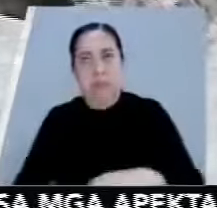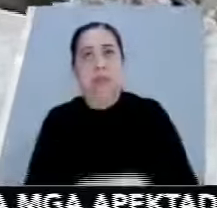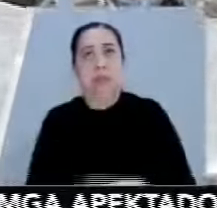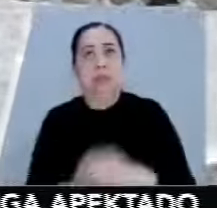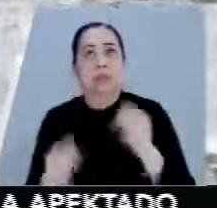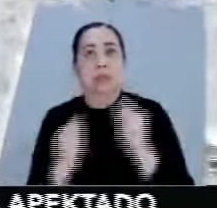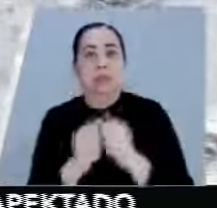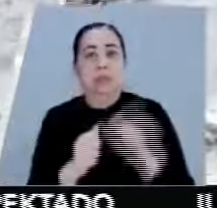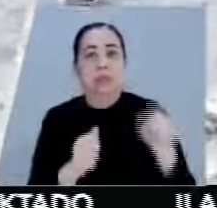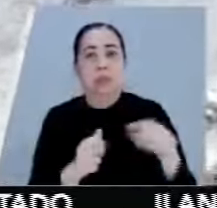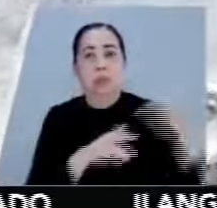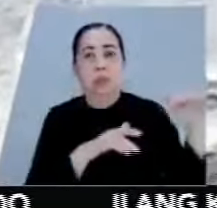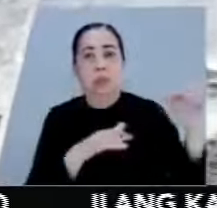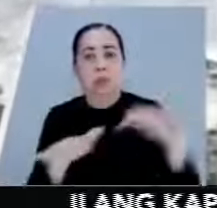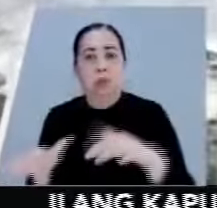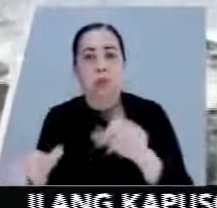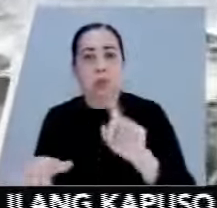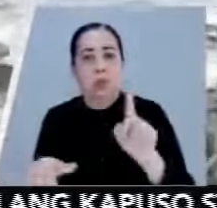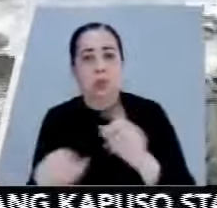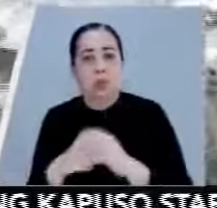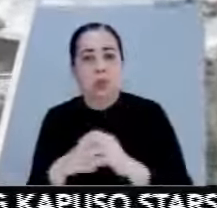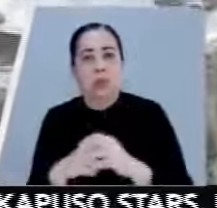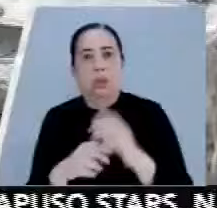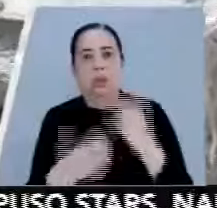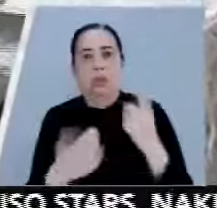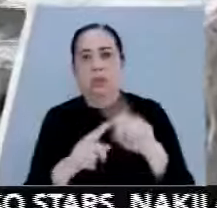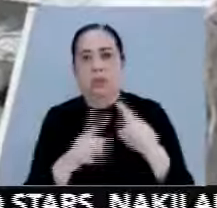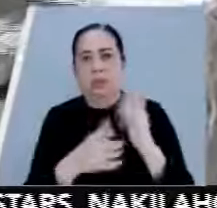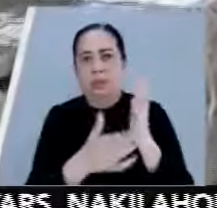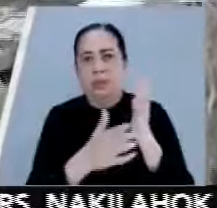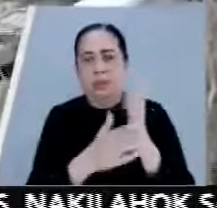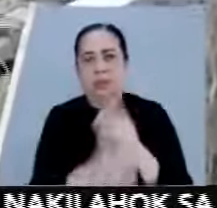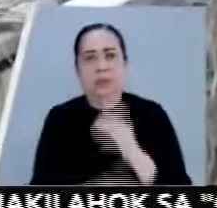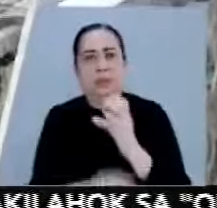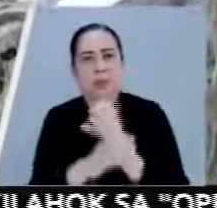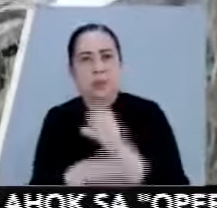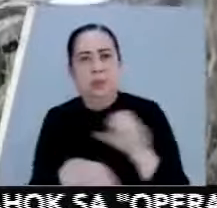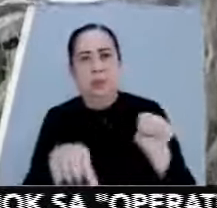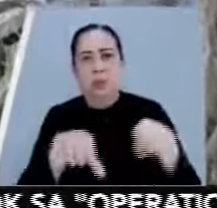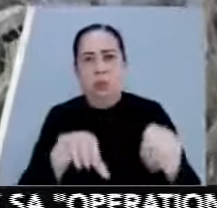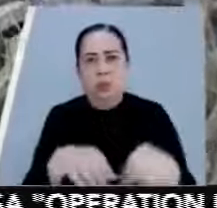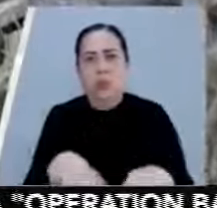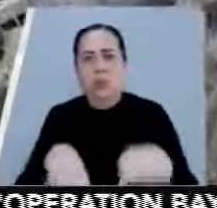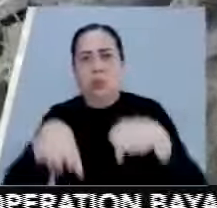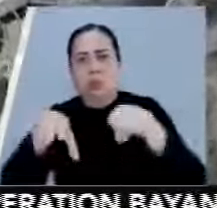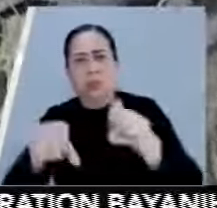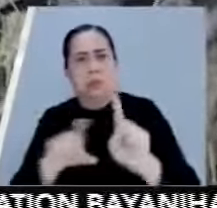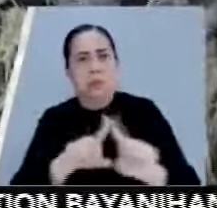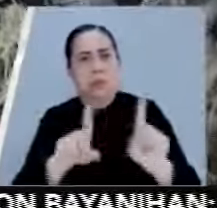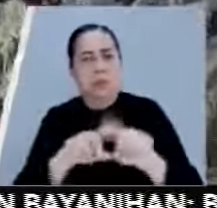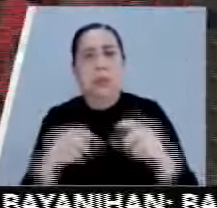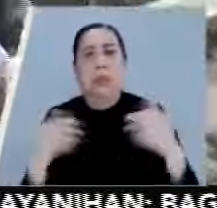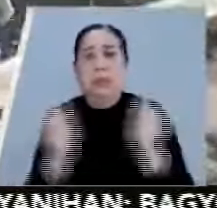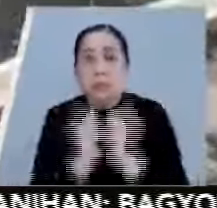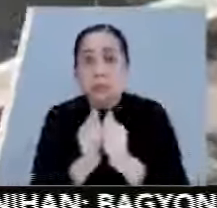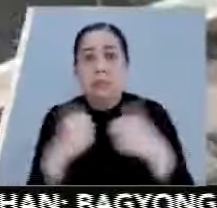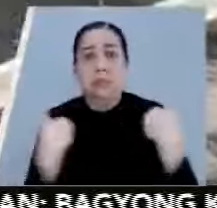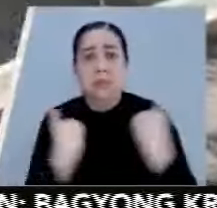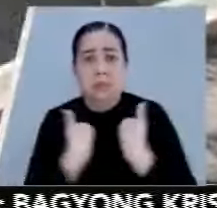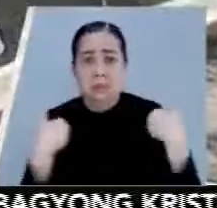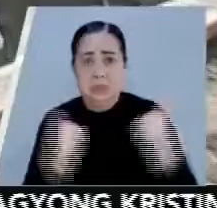rumaragasang Baha ang traktora sasakyan motor tricycle at mga alagang hayop ng may-ari